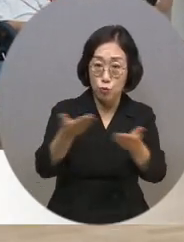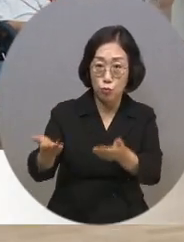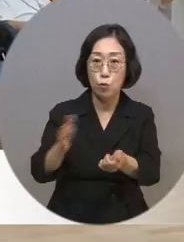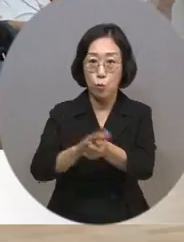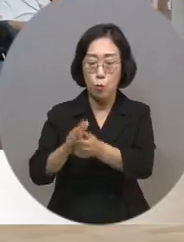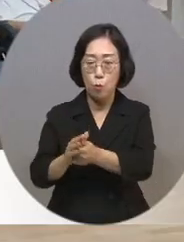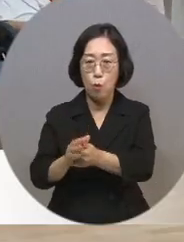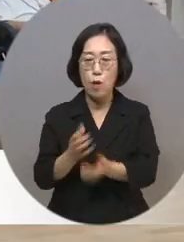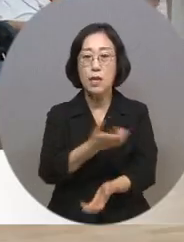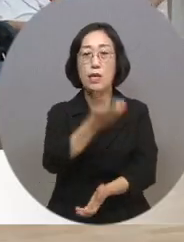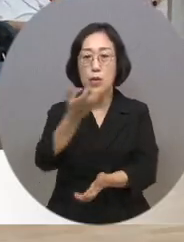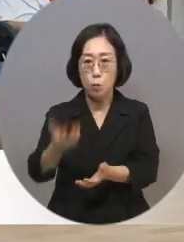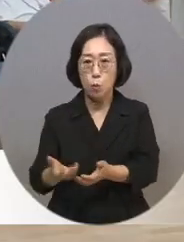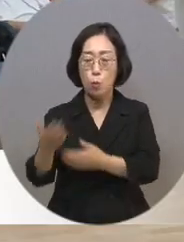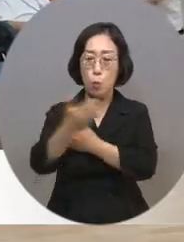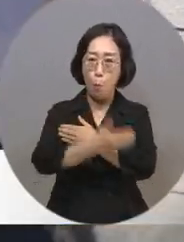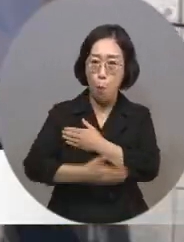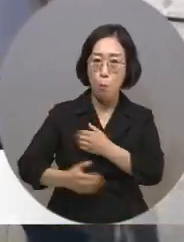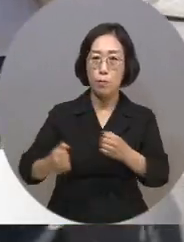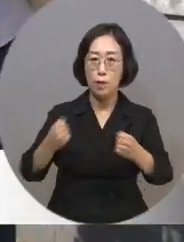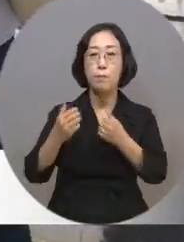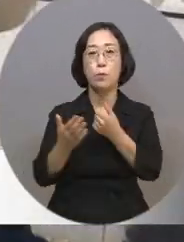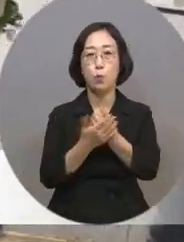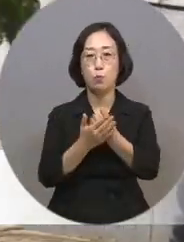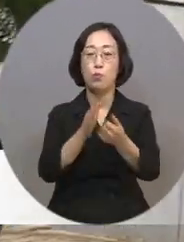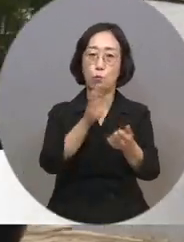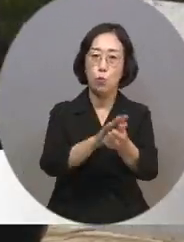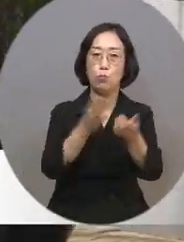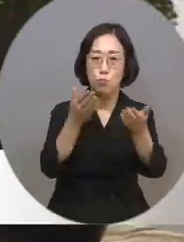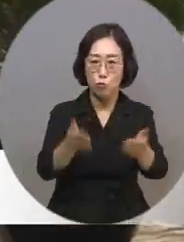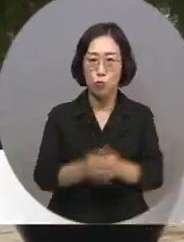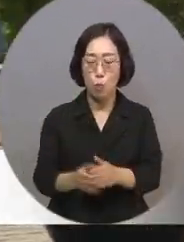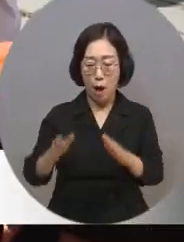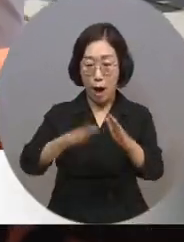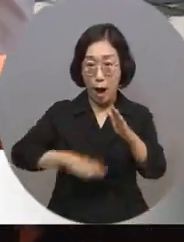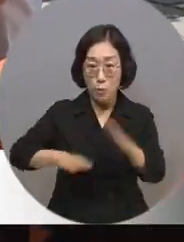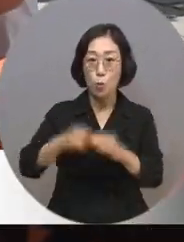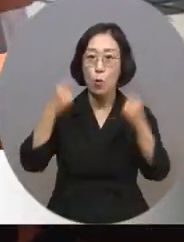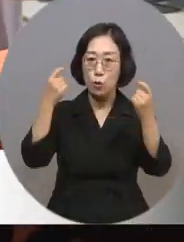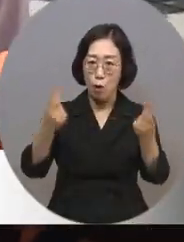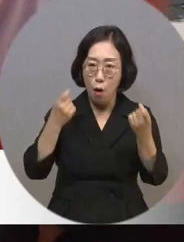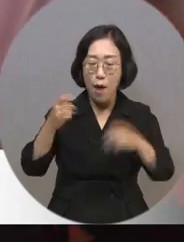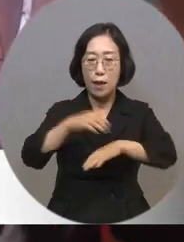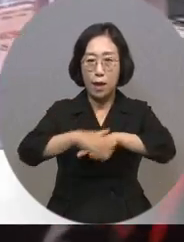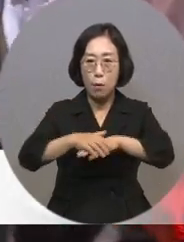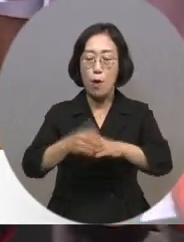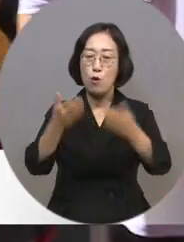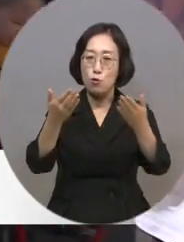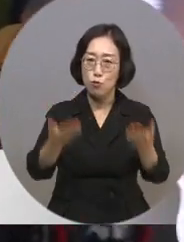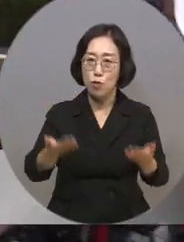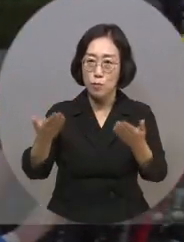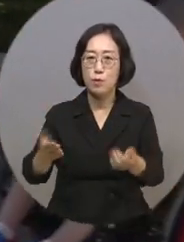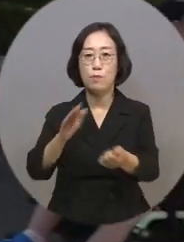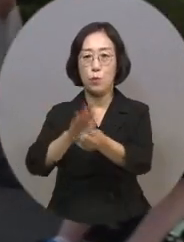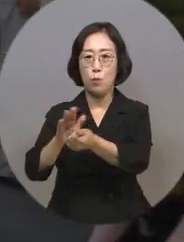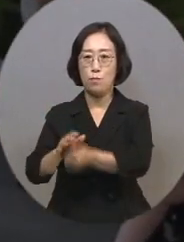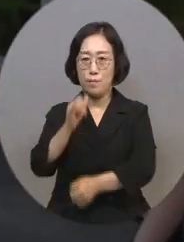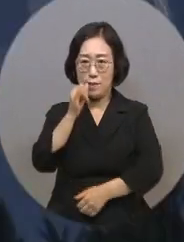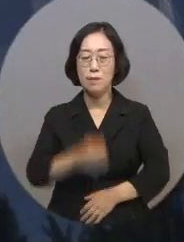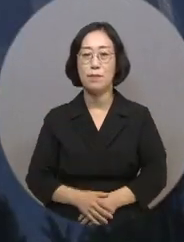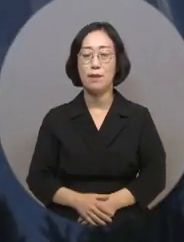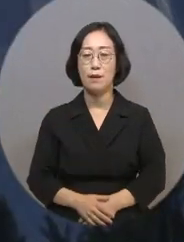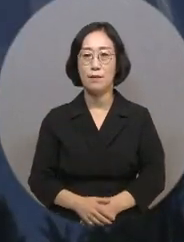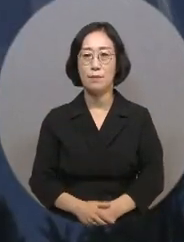유지를 돕고 있습니다 더불어 임직원이 함께하는 가족 여행 프로그램을 기획해 휴식을 선물하고 있습니다